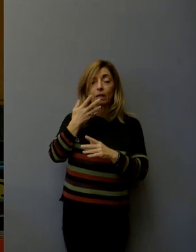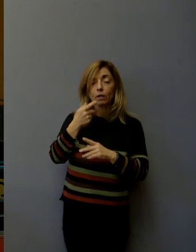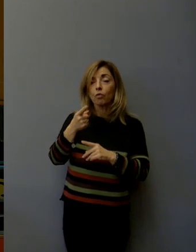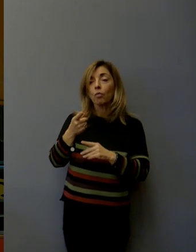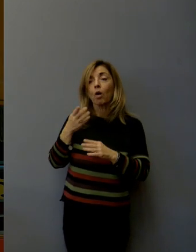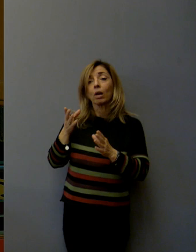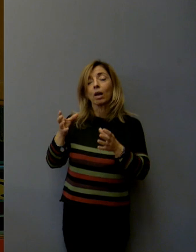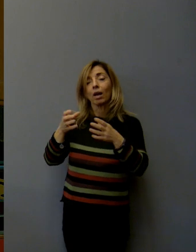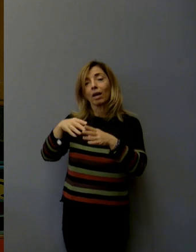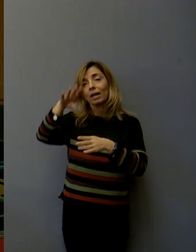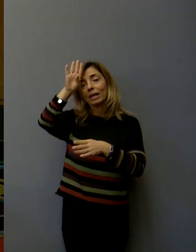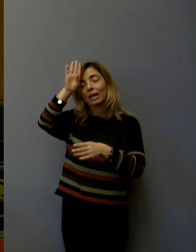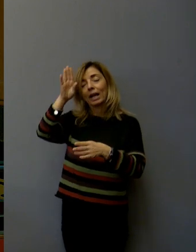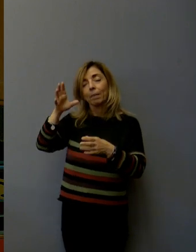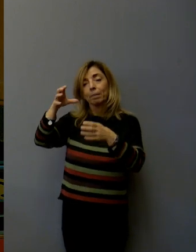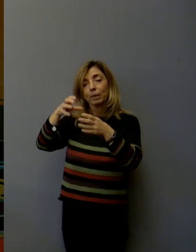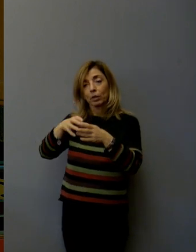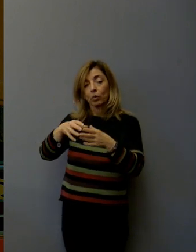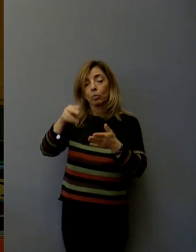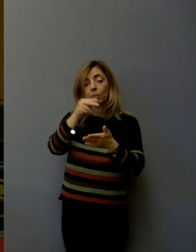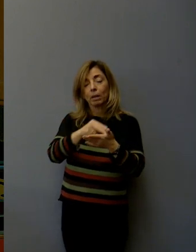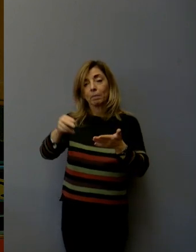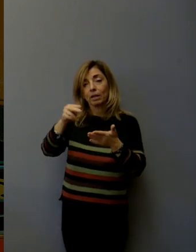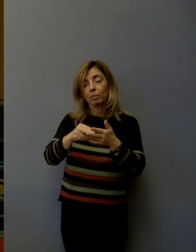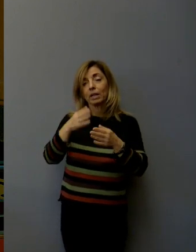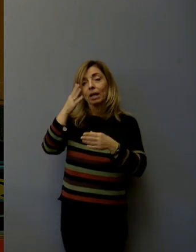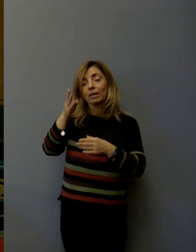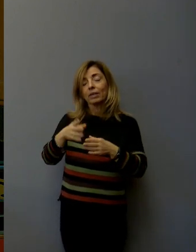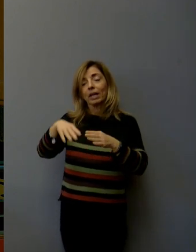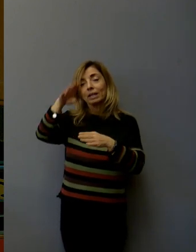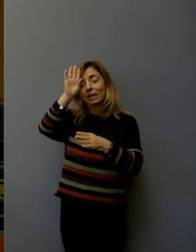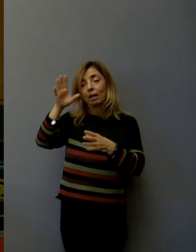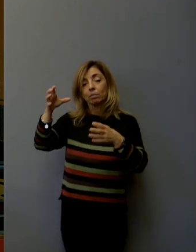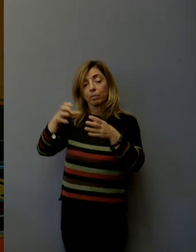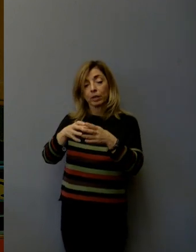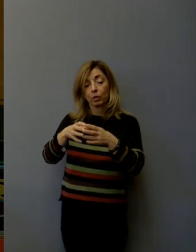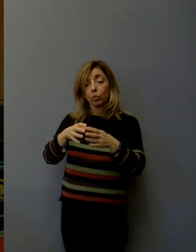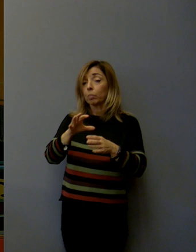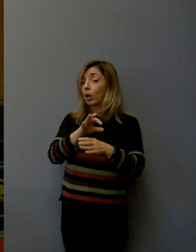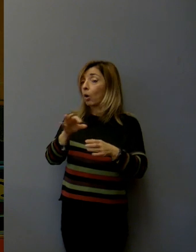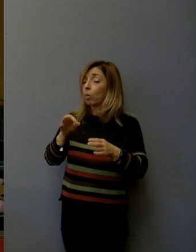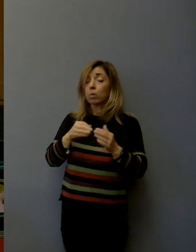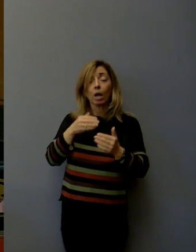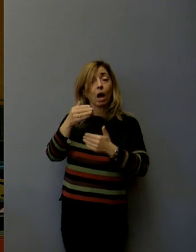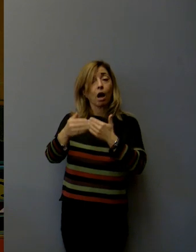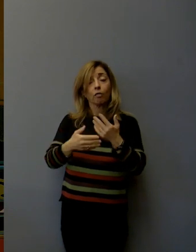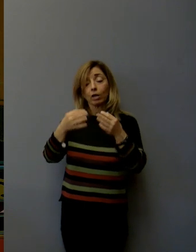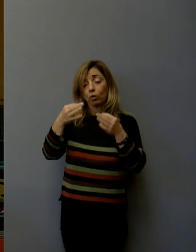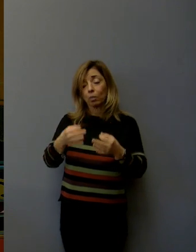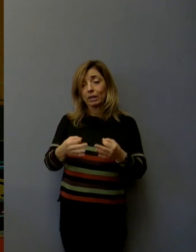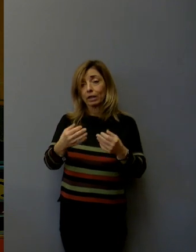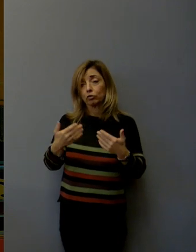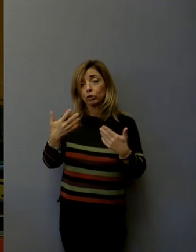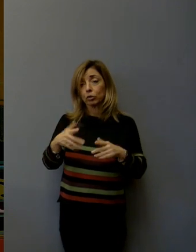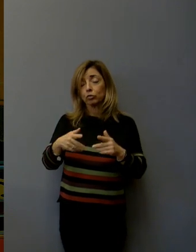metto ai voti veto ai voti per andare ai capigruppo e Altrimenti altrimenti andiamo come abbiamo già deciso alla fine dell'illustrazione